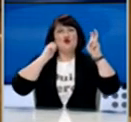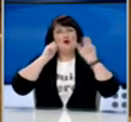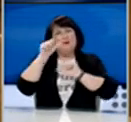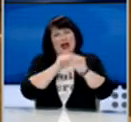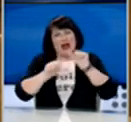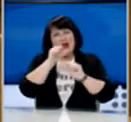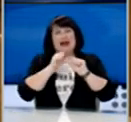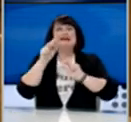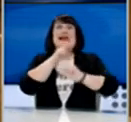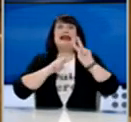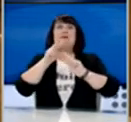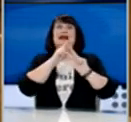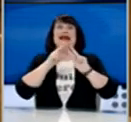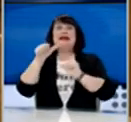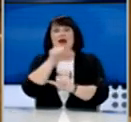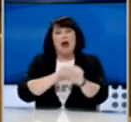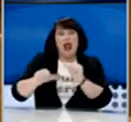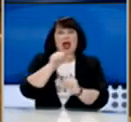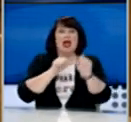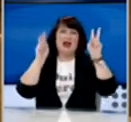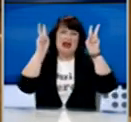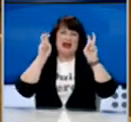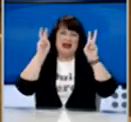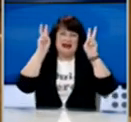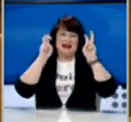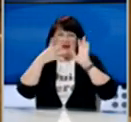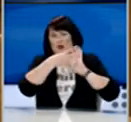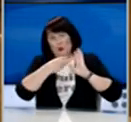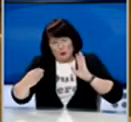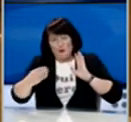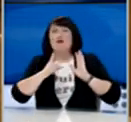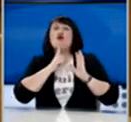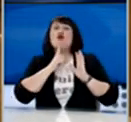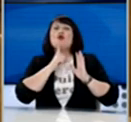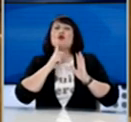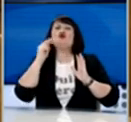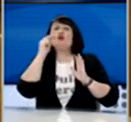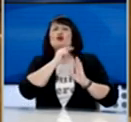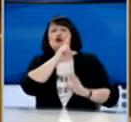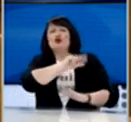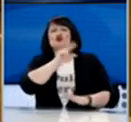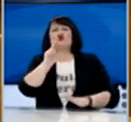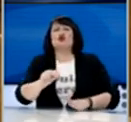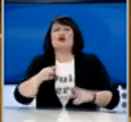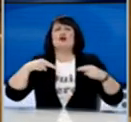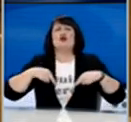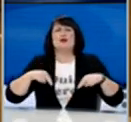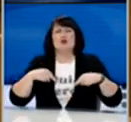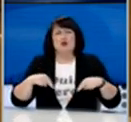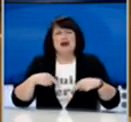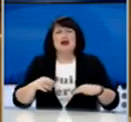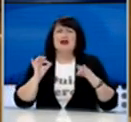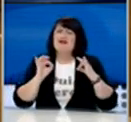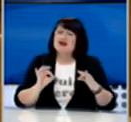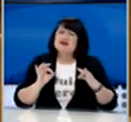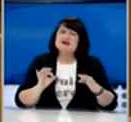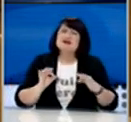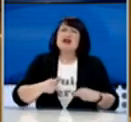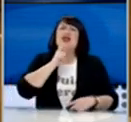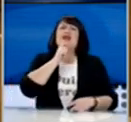ότι η κλιματική αλλαγή είναι εδώ κατά τη φράση καρμπόν που χρησιμοποιεί ο πρωθυπουργός οι υπουργοί και βεβαίως τα